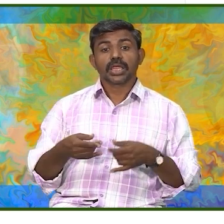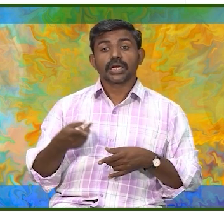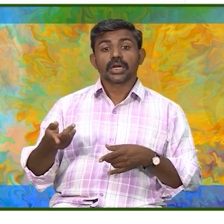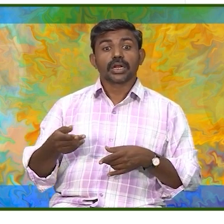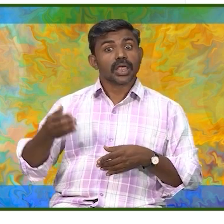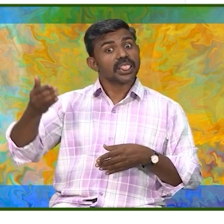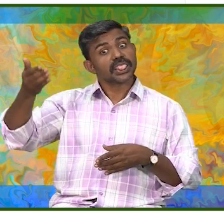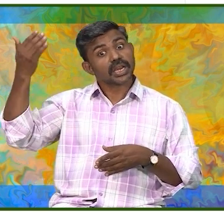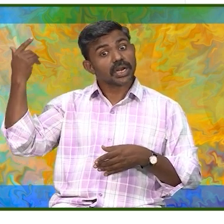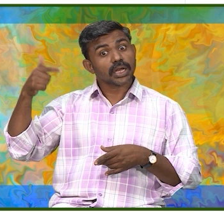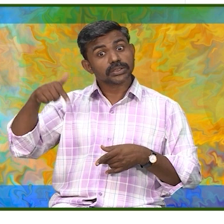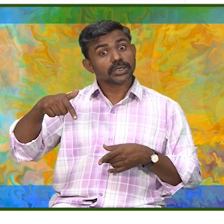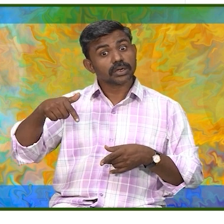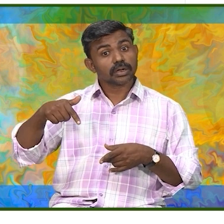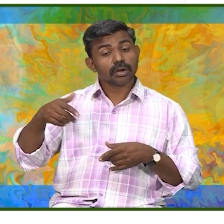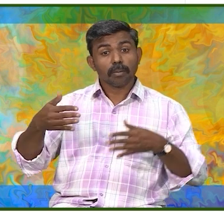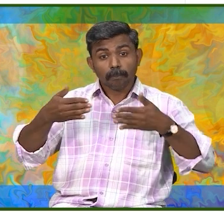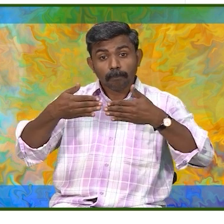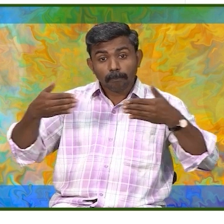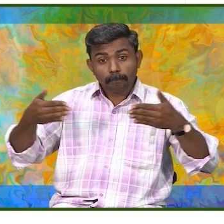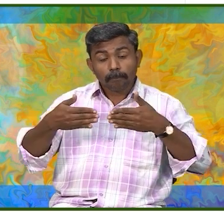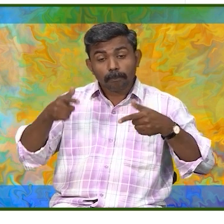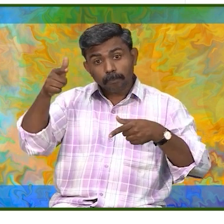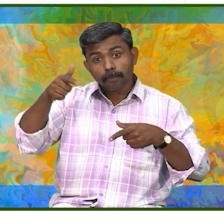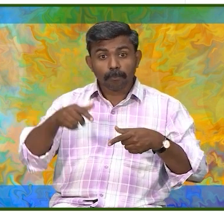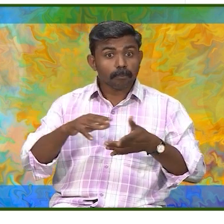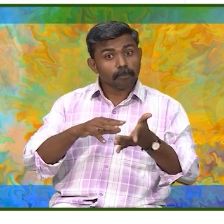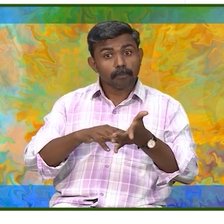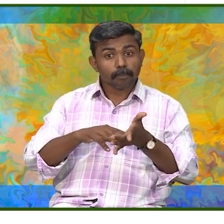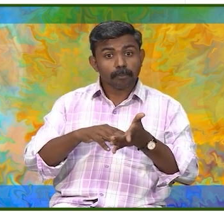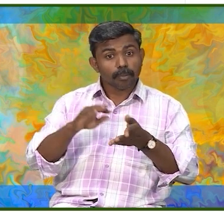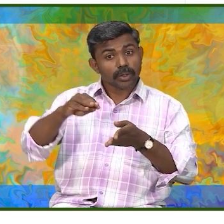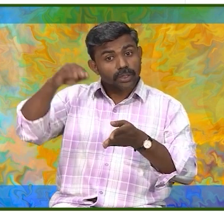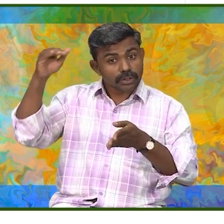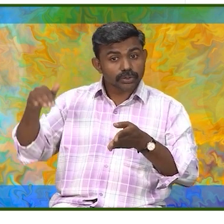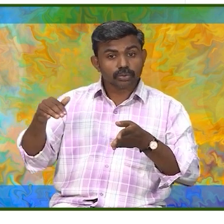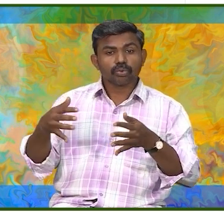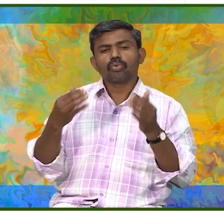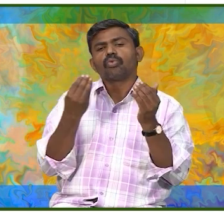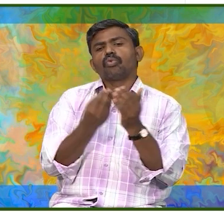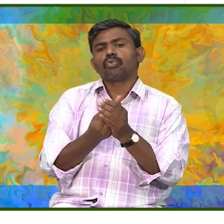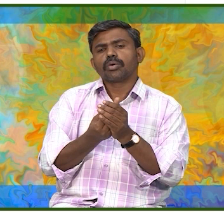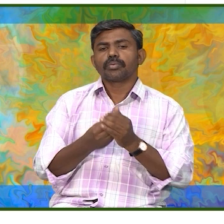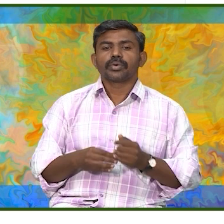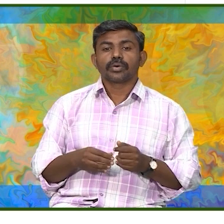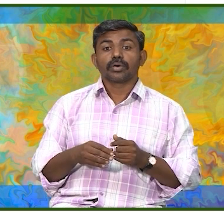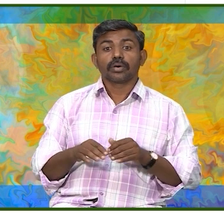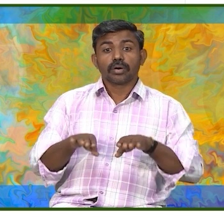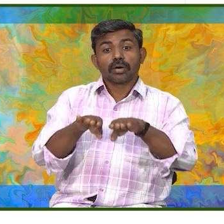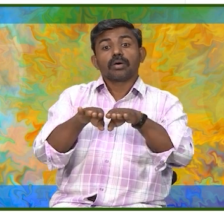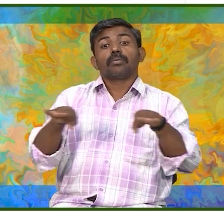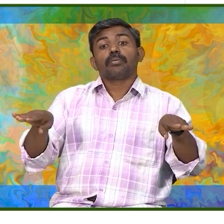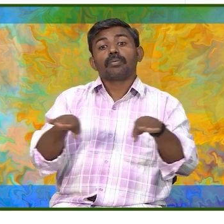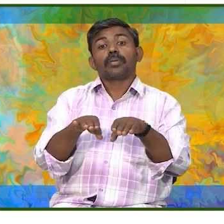இருக்குது. தென்கிழக்கு ஆசியாவில் இந்தியாவின் வடகிழக்கில் இருந்து ஆரம்பிக்கிறது. மியான்மர் இந்தியாவிற்கு தென்கிழக்கு ஆசிய நாடுகளில் ஒரு கூட்டமைப்பில் உள்ள ஒரு